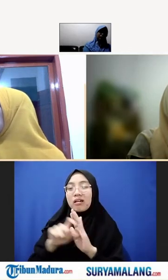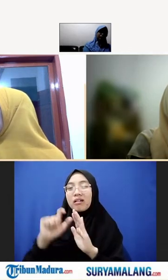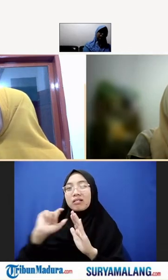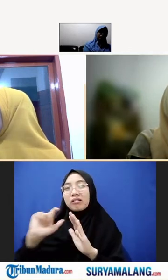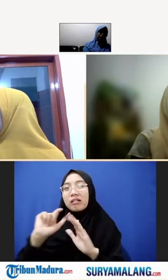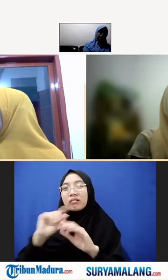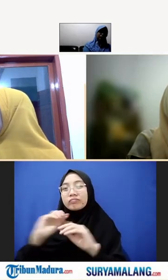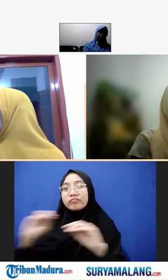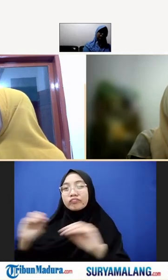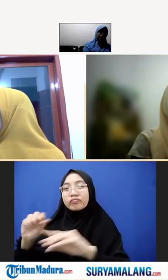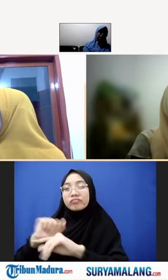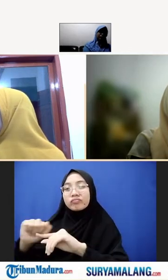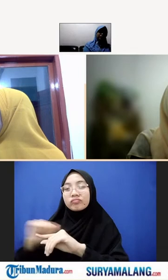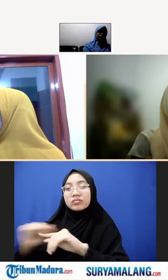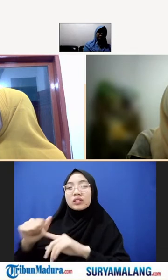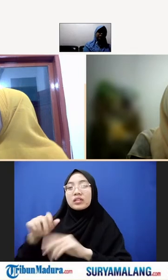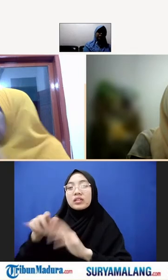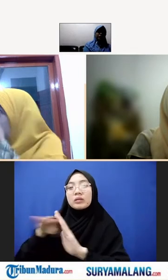melatih regulasi diri